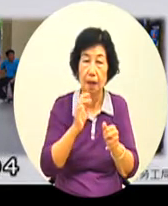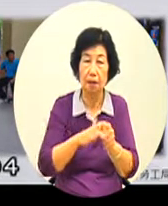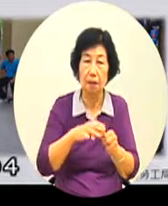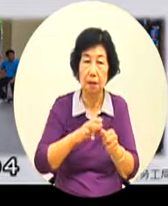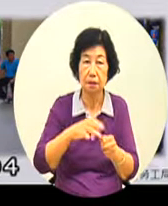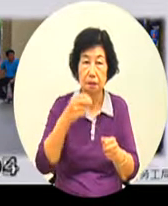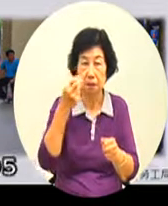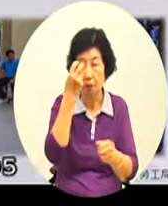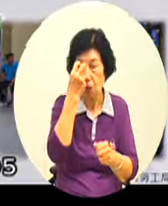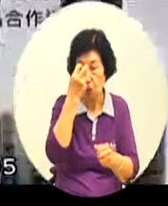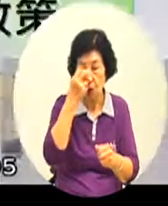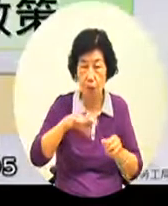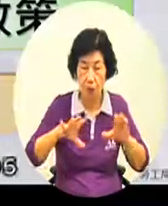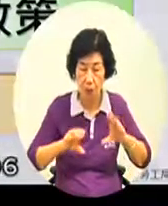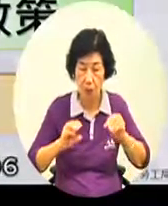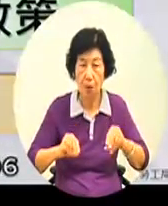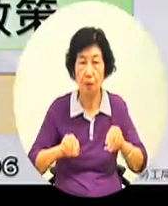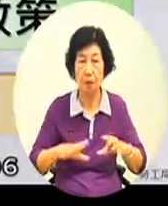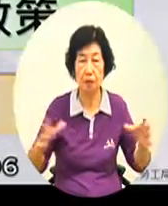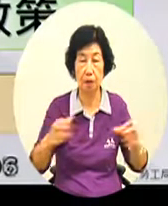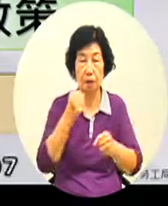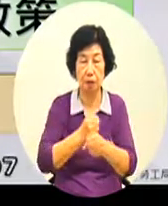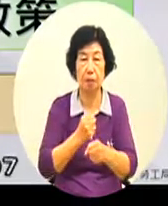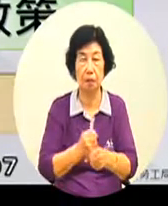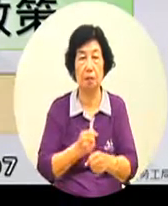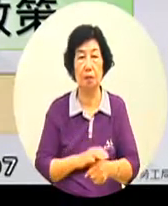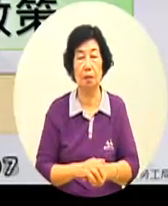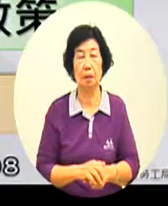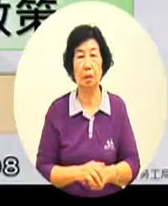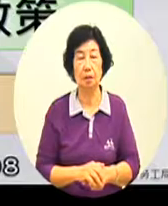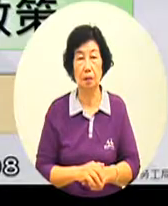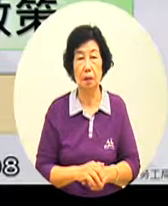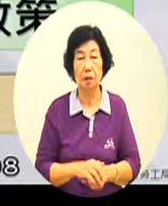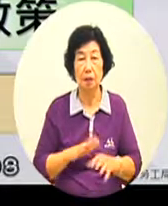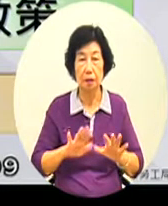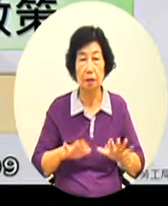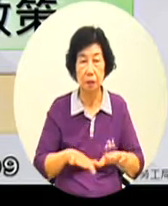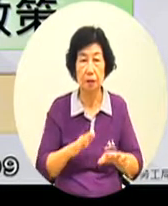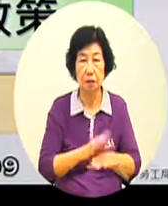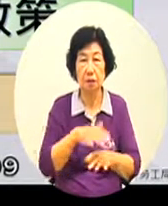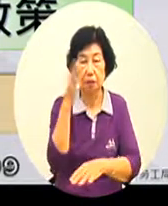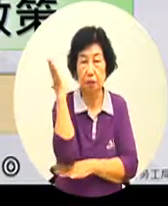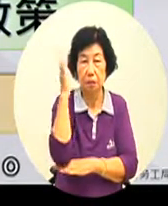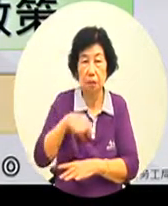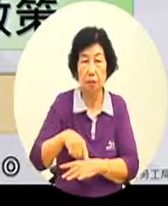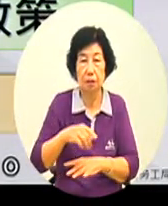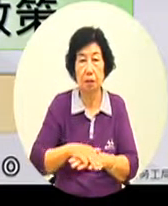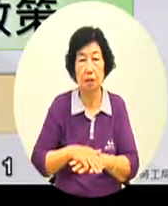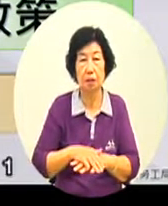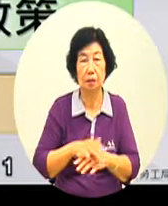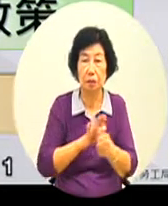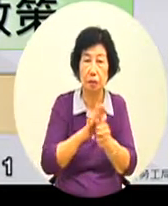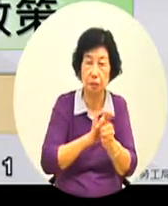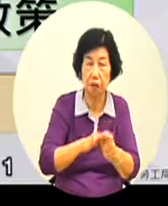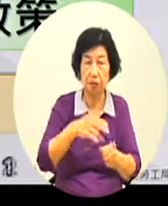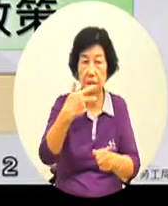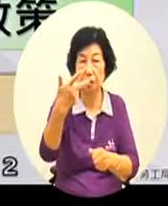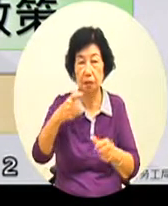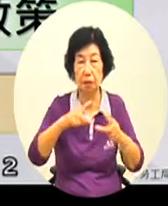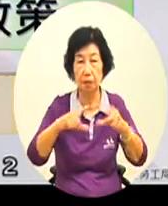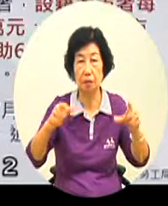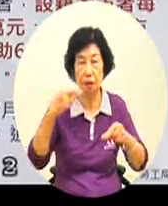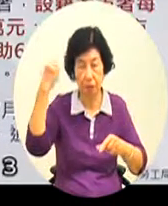的客源合作。那接下来仅就我们的一个施政方向最爱工作在高雄的七大有感政策做